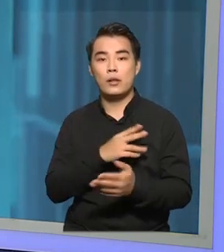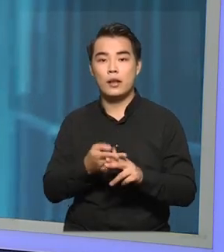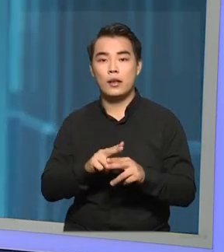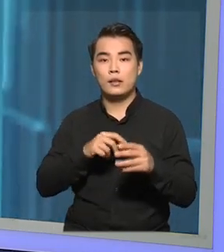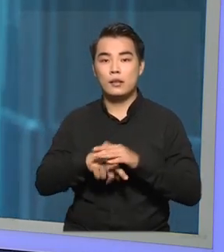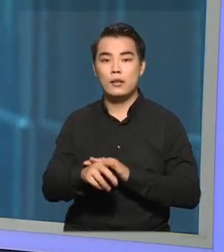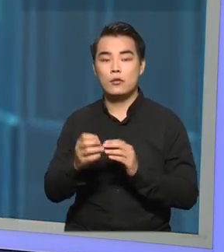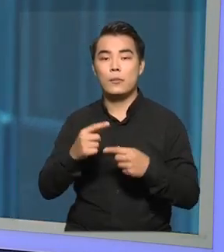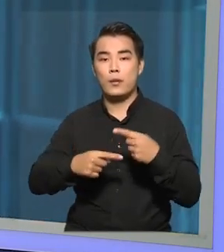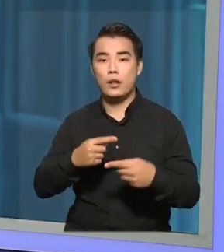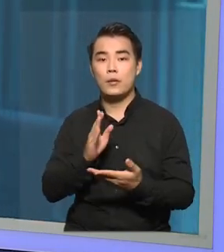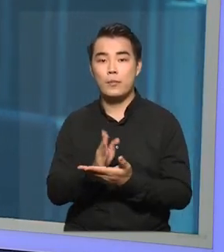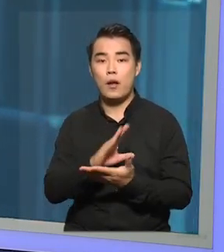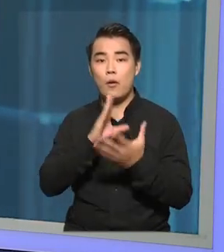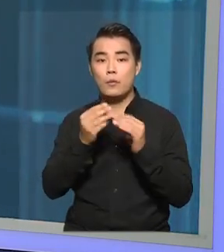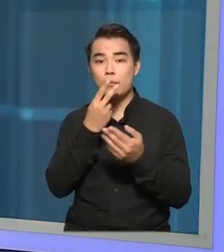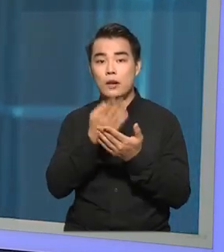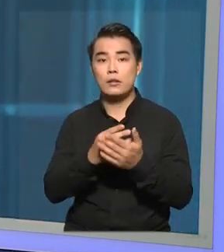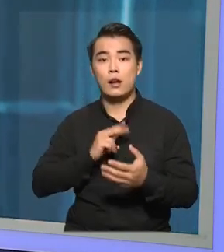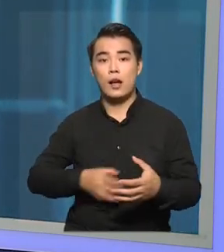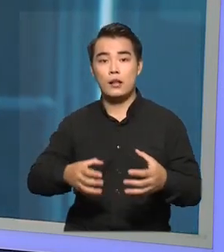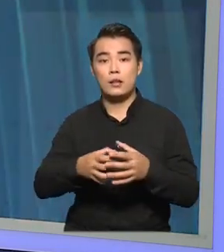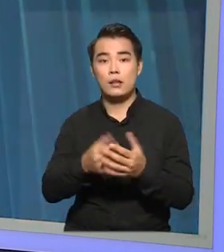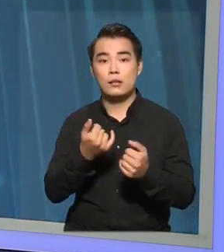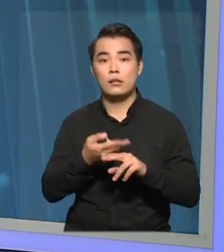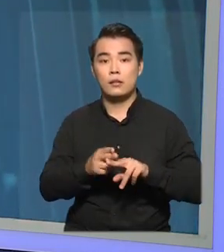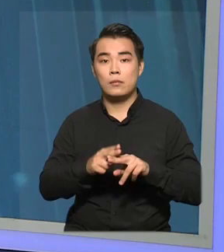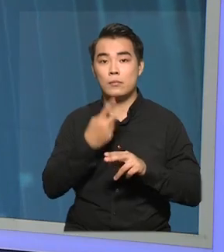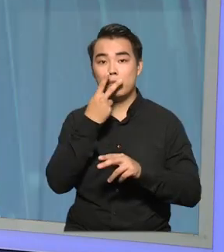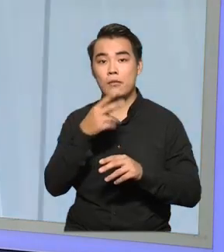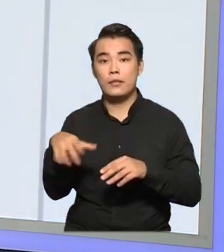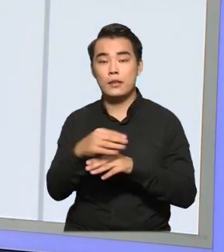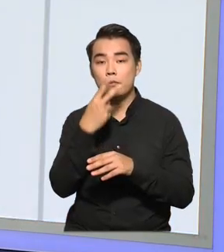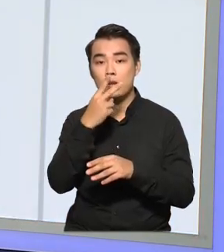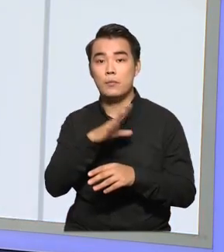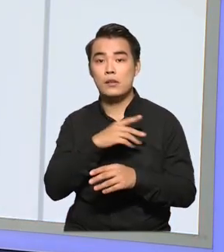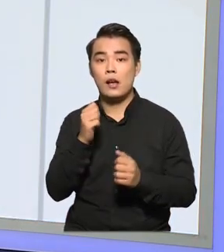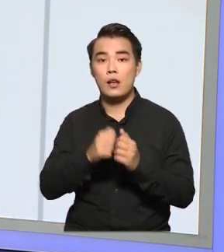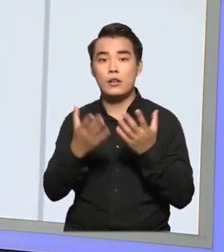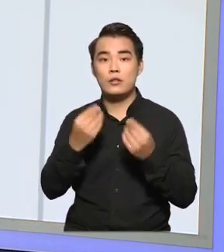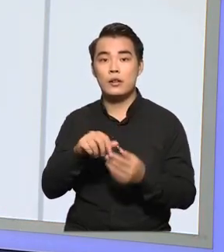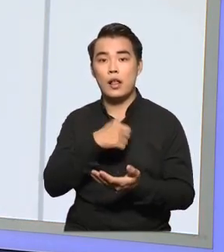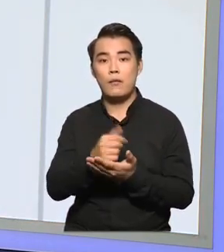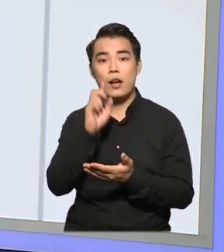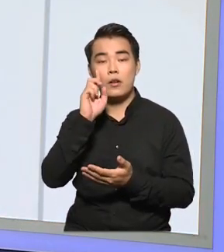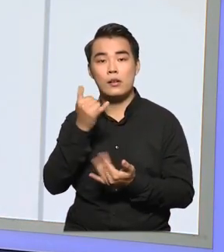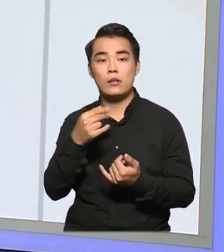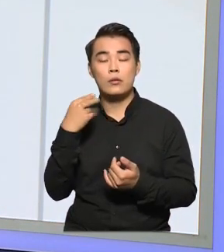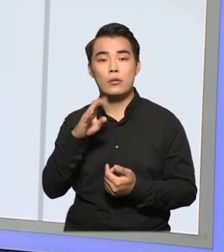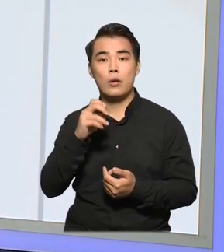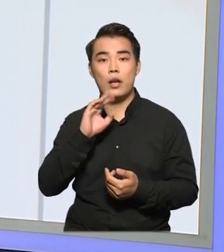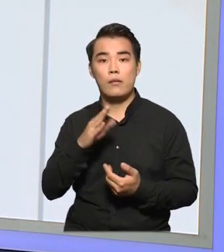үрдіс әлі жалғасып келе жатқанын әріптесімнің сюжетінен де барлығымыз байқадық. Күні кеше мемлекет басшысы Қасым Жомарт